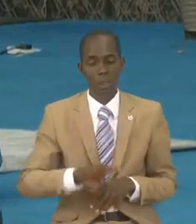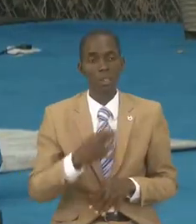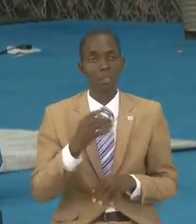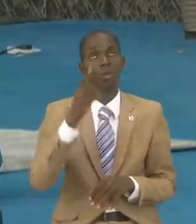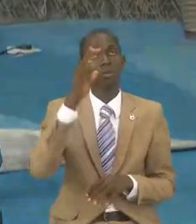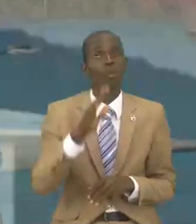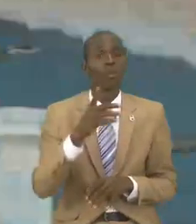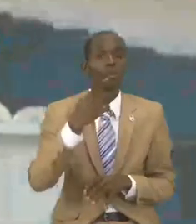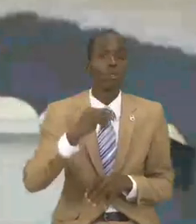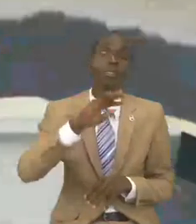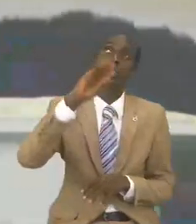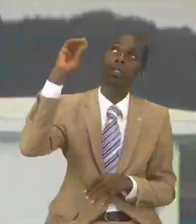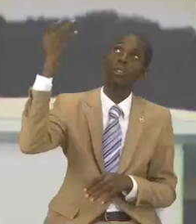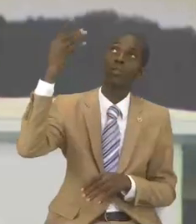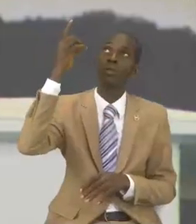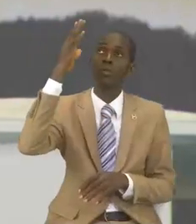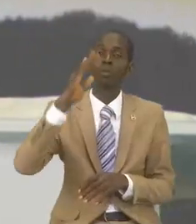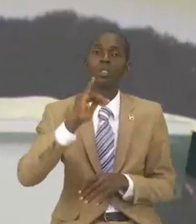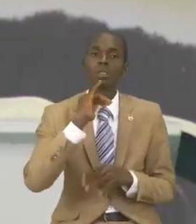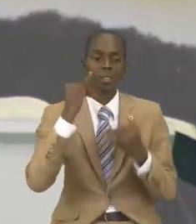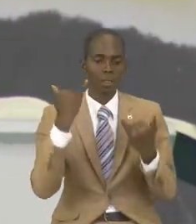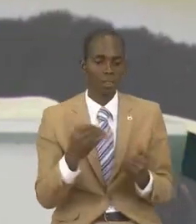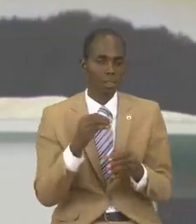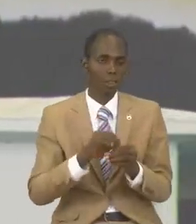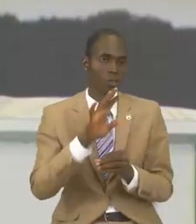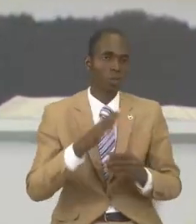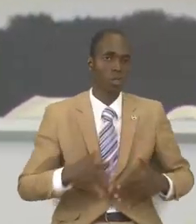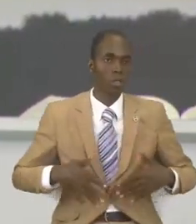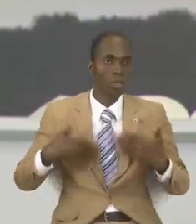la grâce de Dieu est dans ta vie.